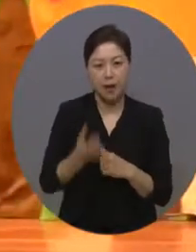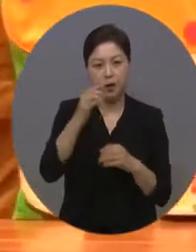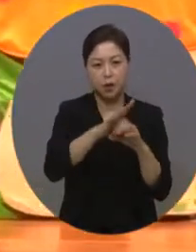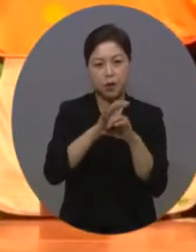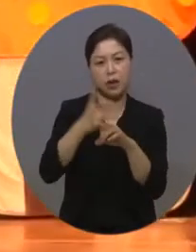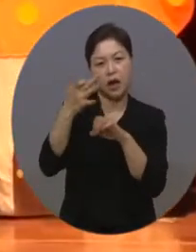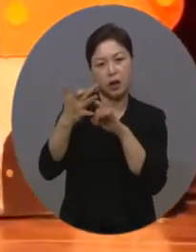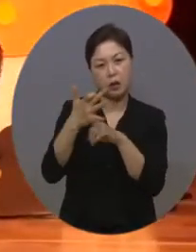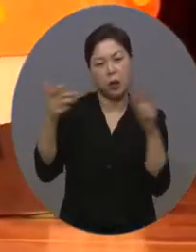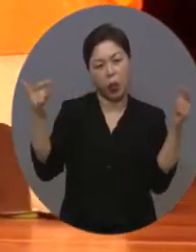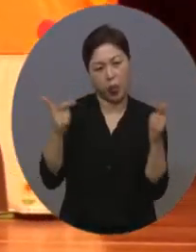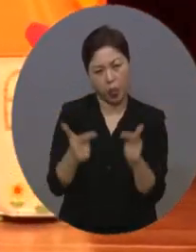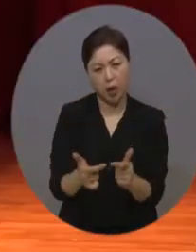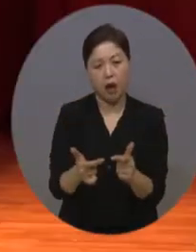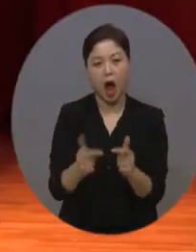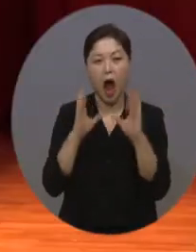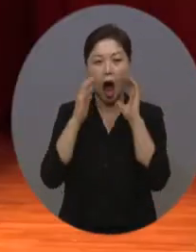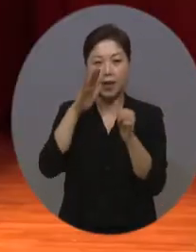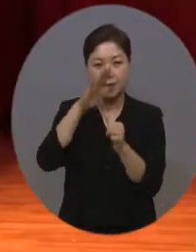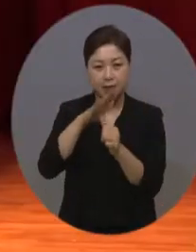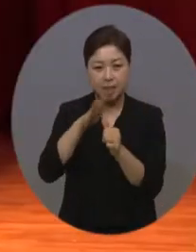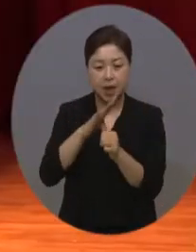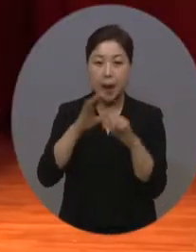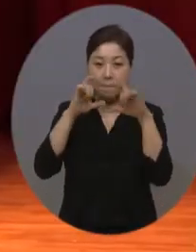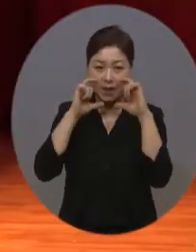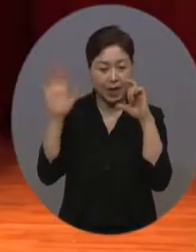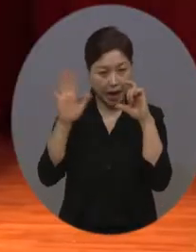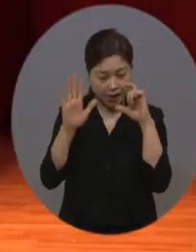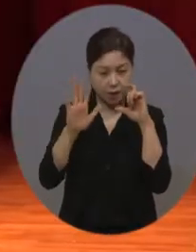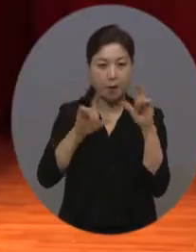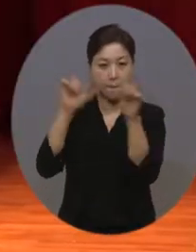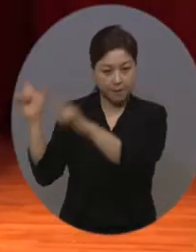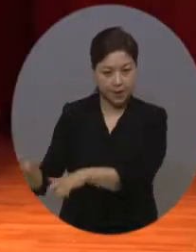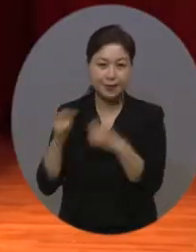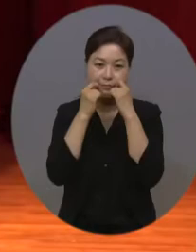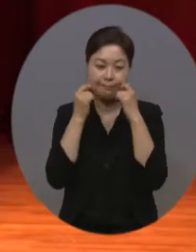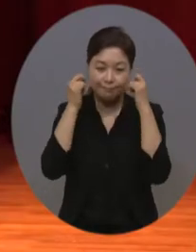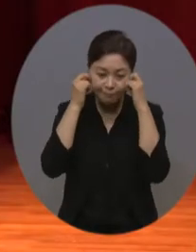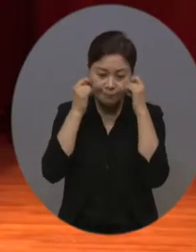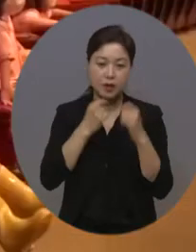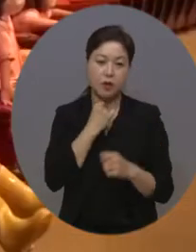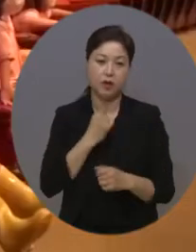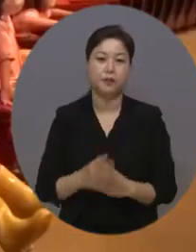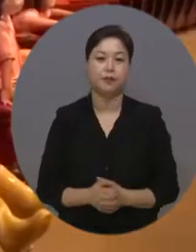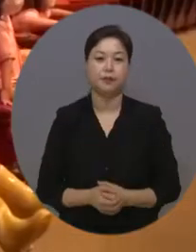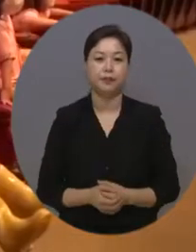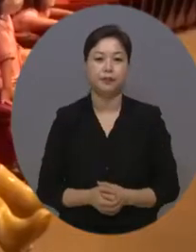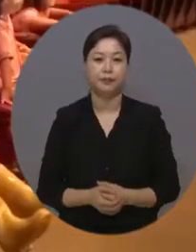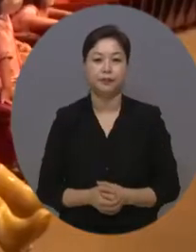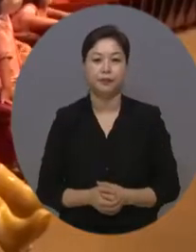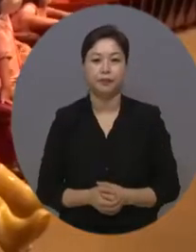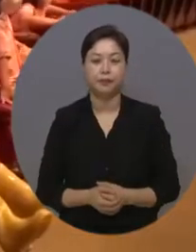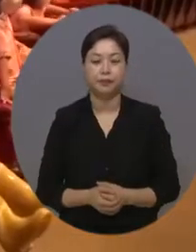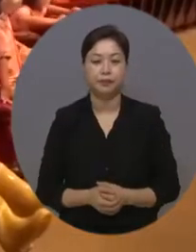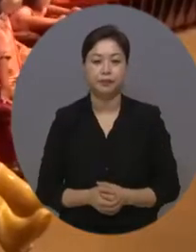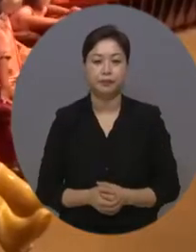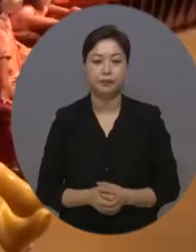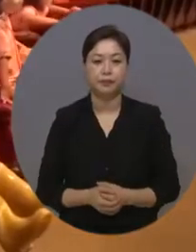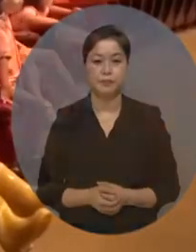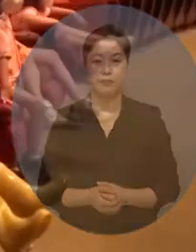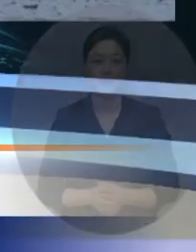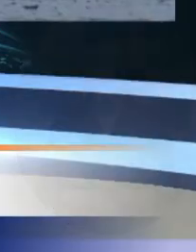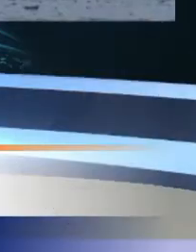코로나19가 종식되어 어린이들의 얼굴에 마스크 대신 웃음꽃이 피길 소망합니다. 복지TV 전북방송